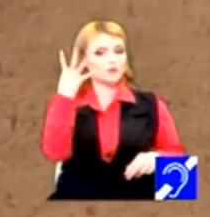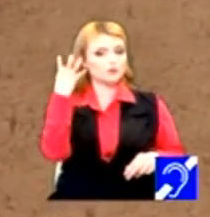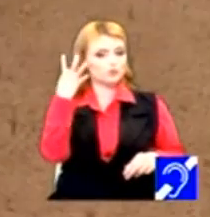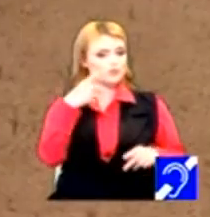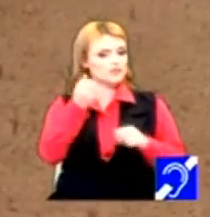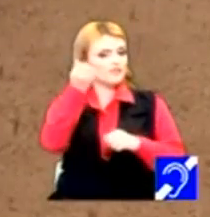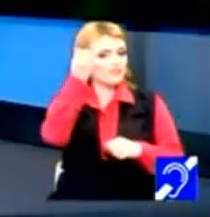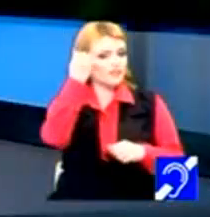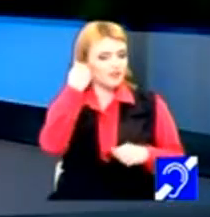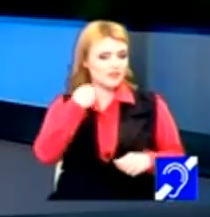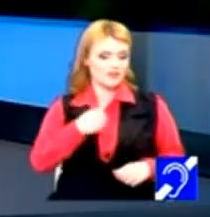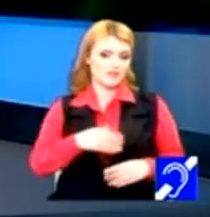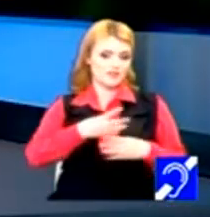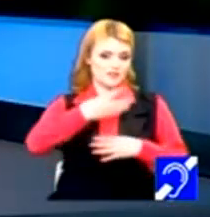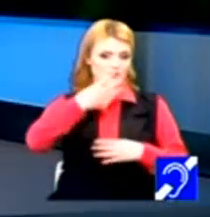Moldova.